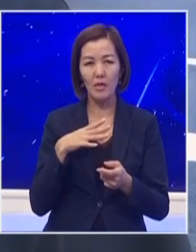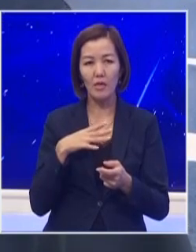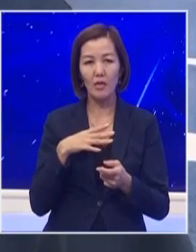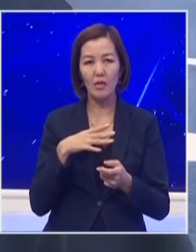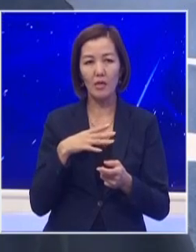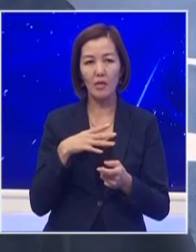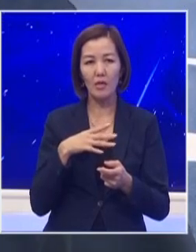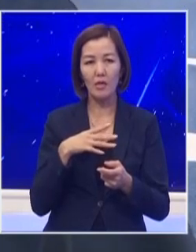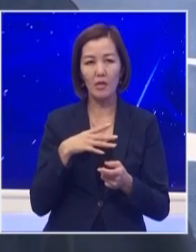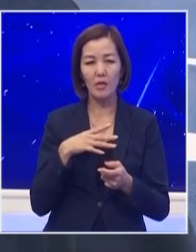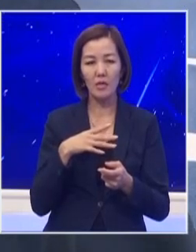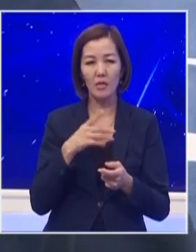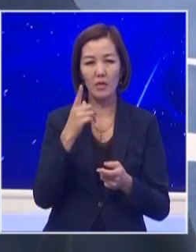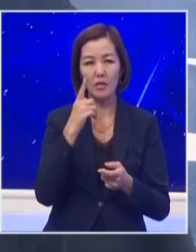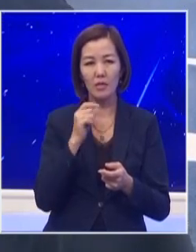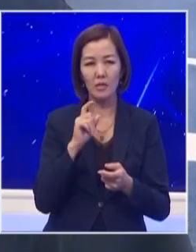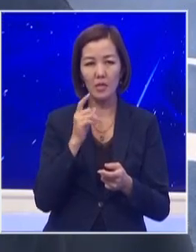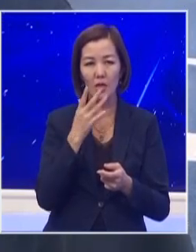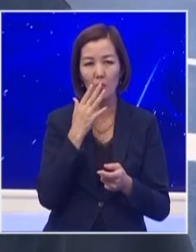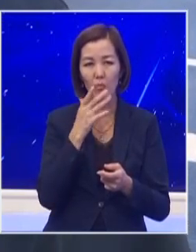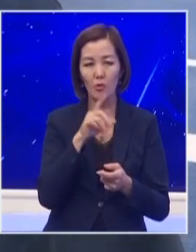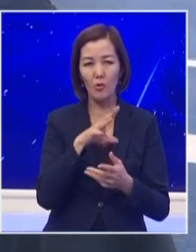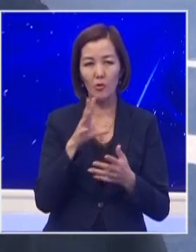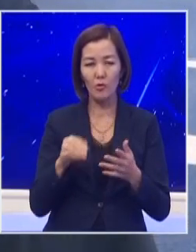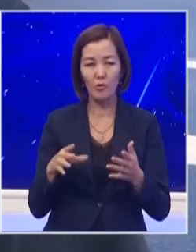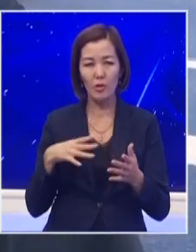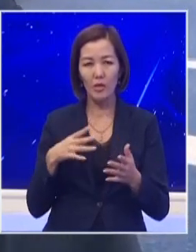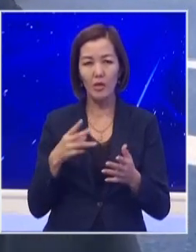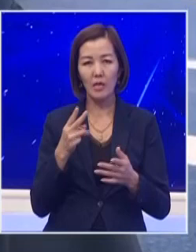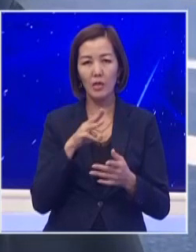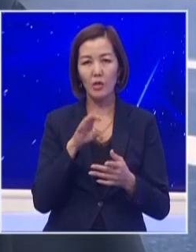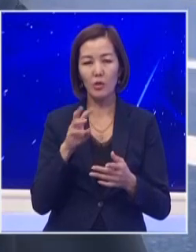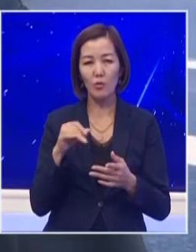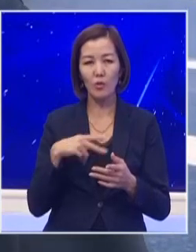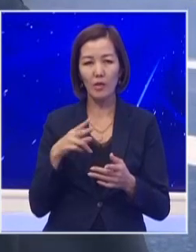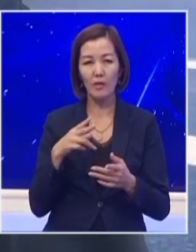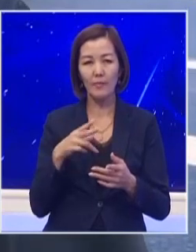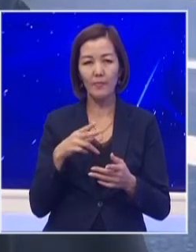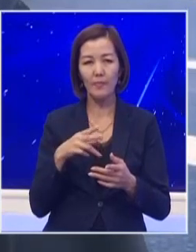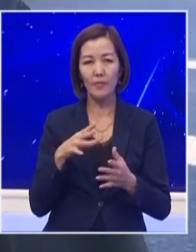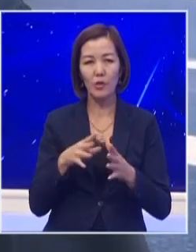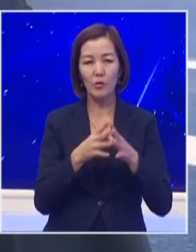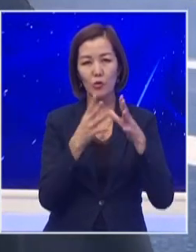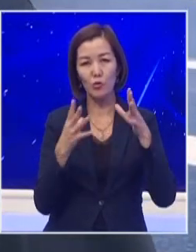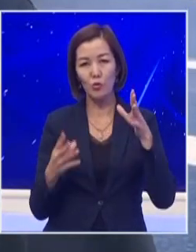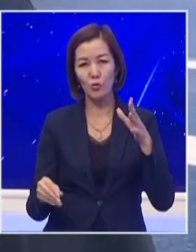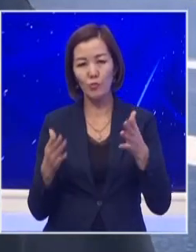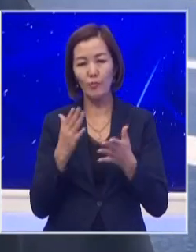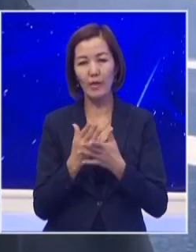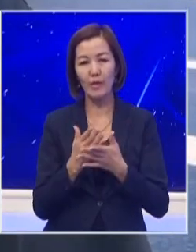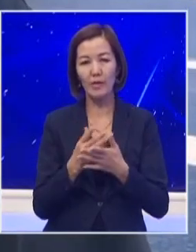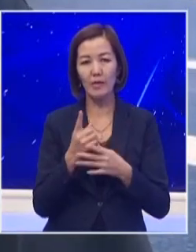бұрыш, балқарский дейді ғой. Содан 2 тонна, соның кейін жүзім 1,5